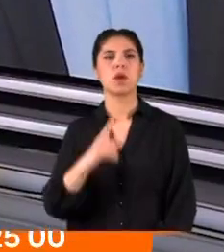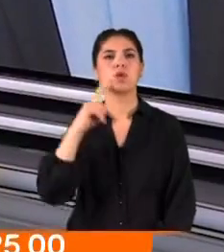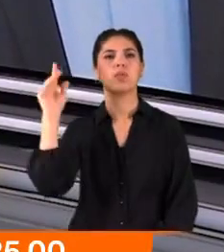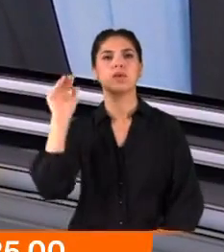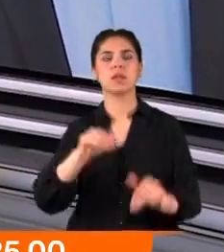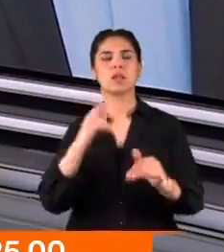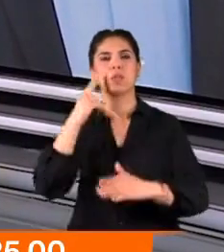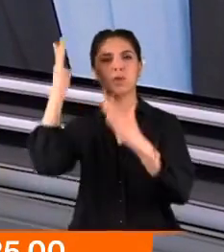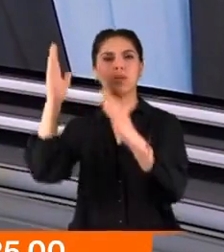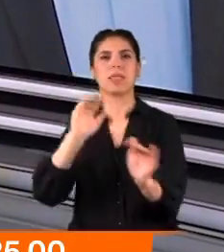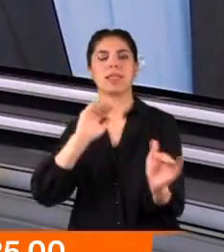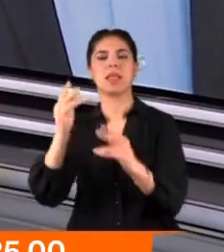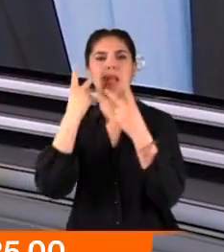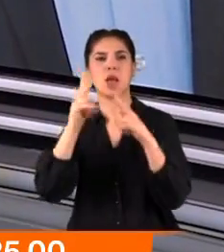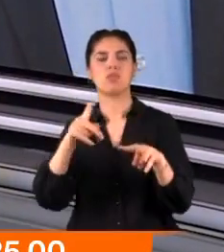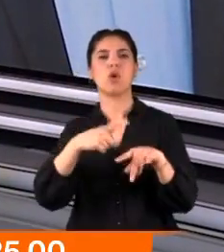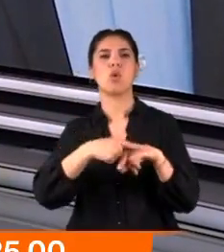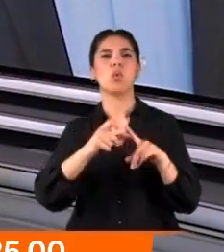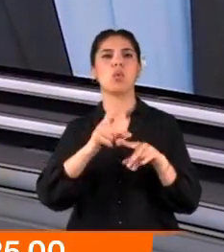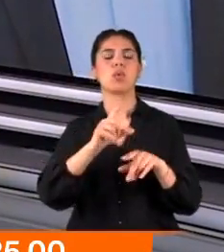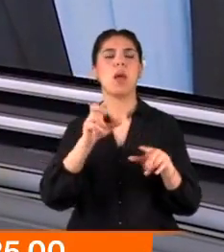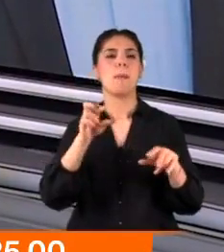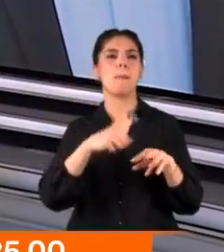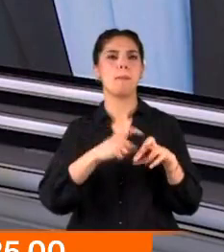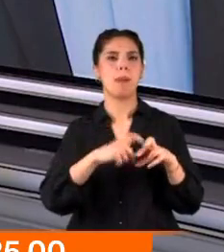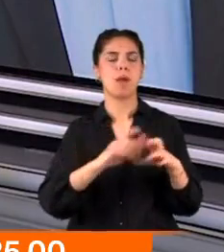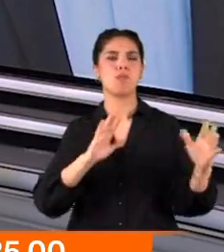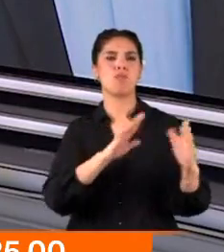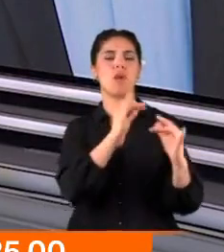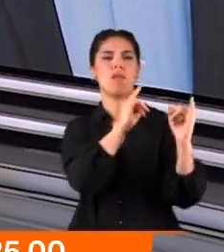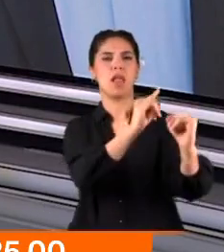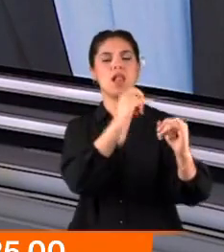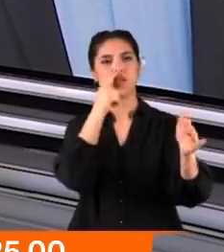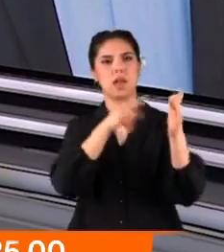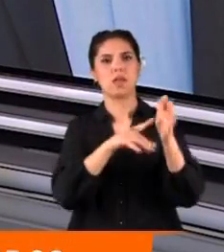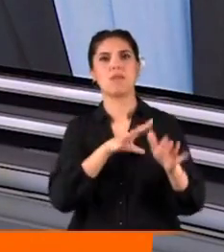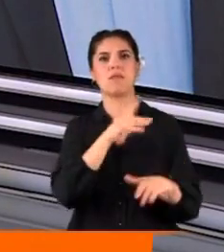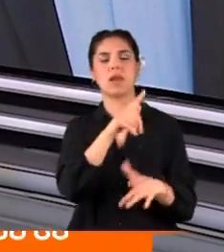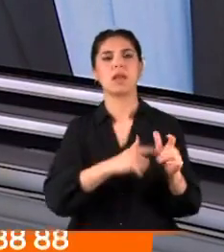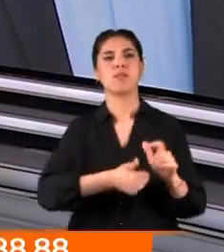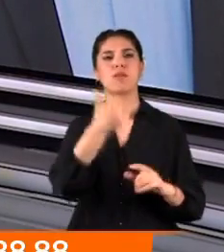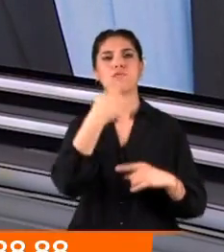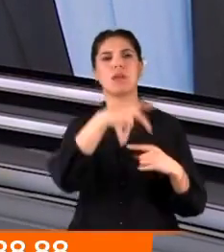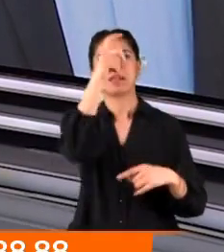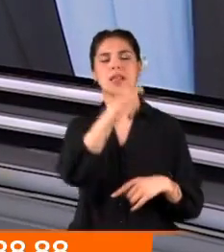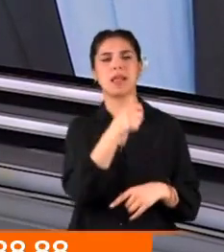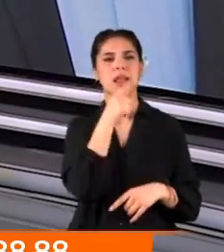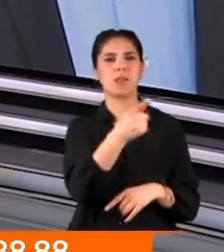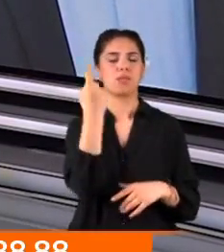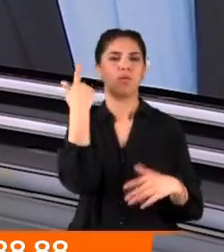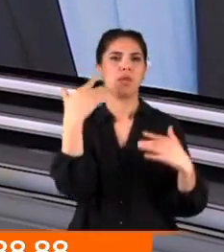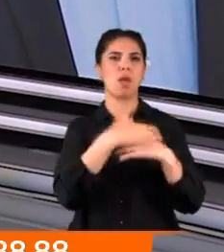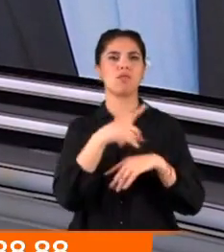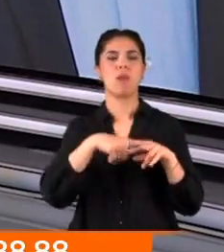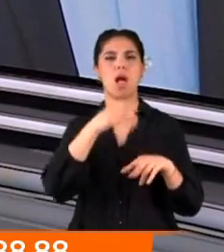Cumhurbaşkanlığı seçiminde Erdoğan'ı destekleyeceğini açıklayan Hüdapar, muhalefetin sert eleştirilerinin hedefinde. Hüdapar Genel Başkanı Zekeriya Yapıcıoğlu dün akşam